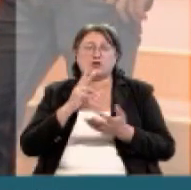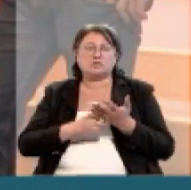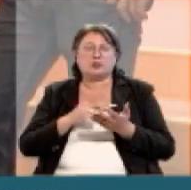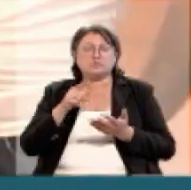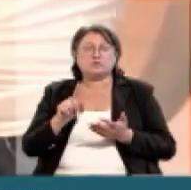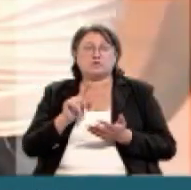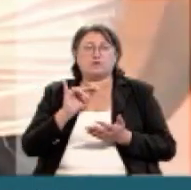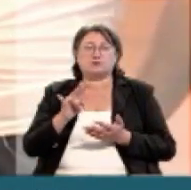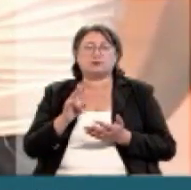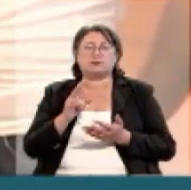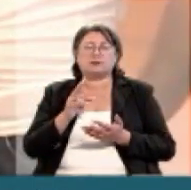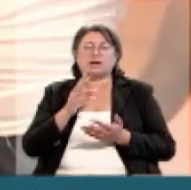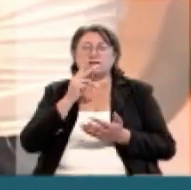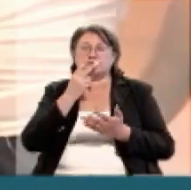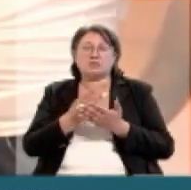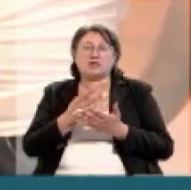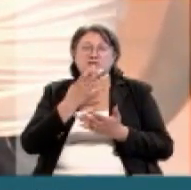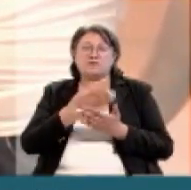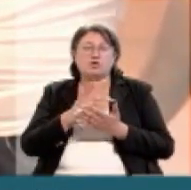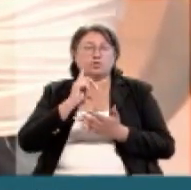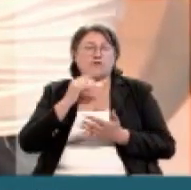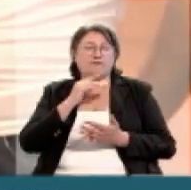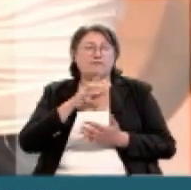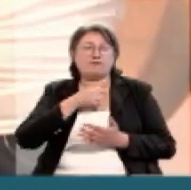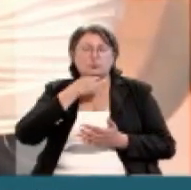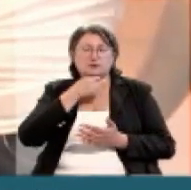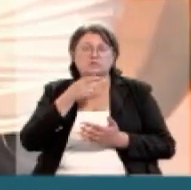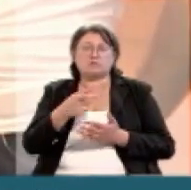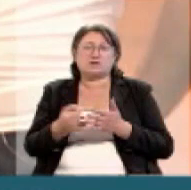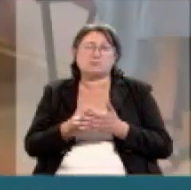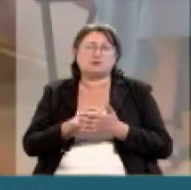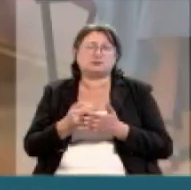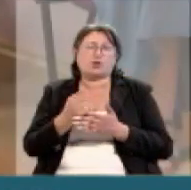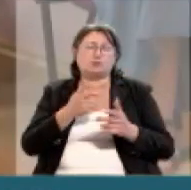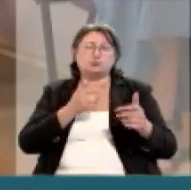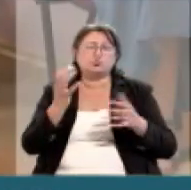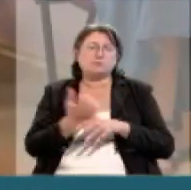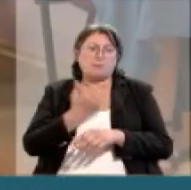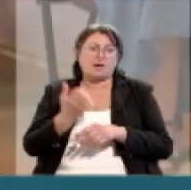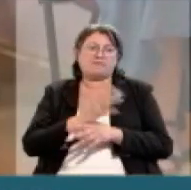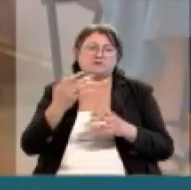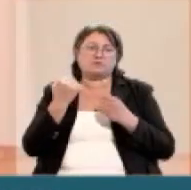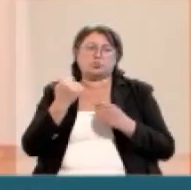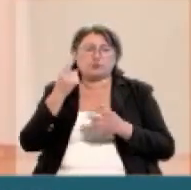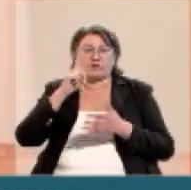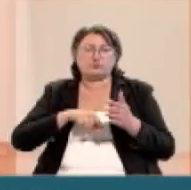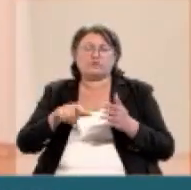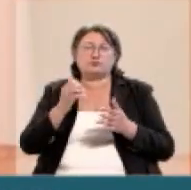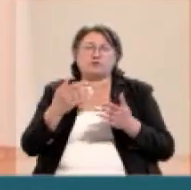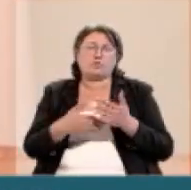жасына қарамастан спортта керемет жетістіктерге жетіп отырғандығы. Арсен алда жаңа жеңістер мен жетістіктер көп болатына сенімді.